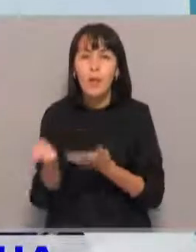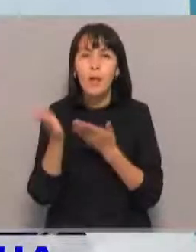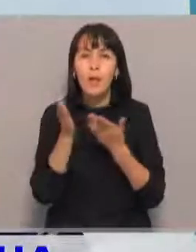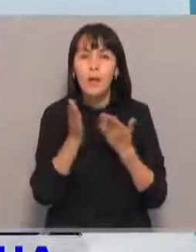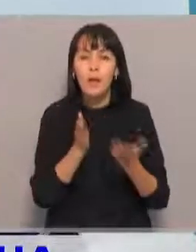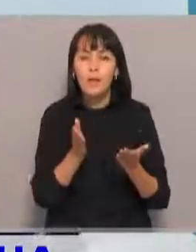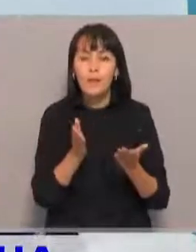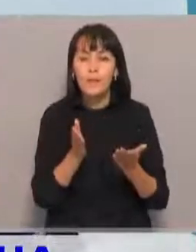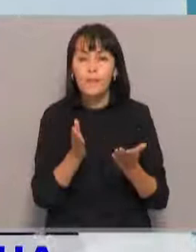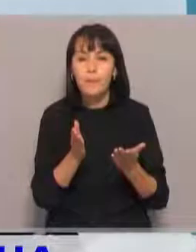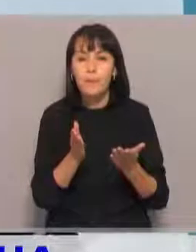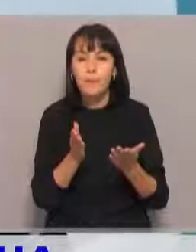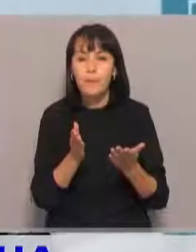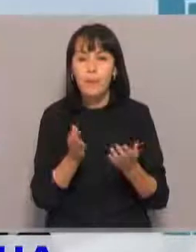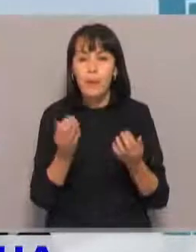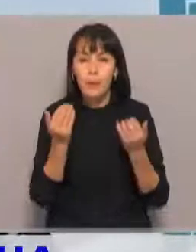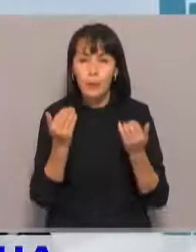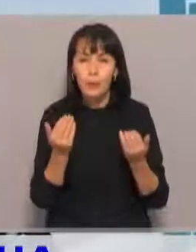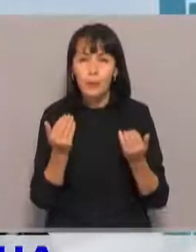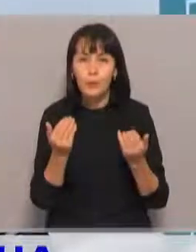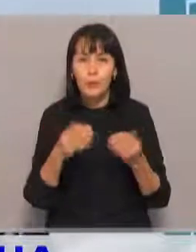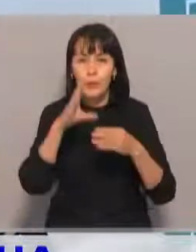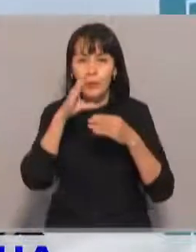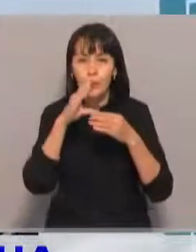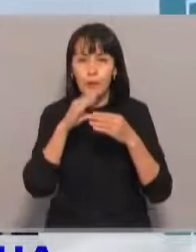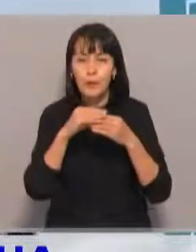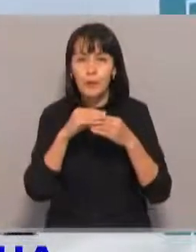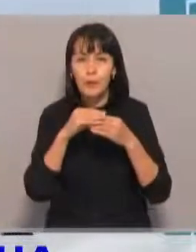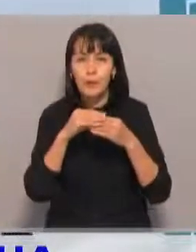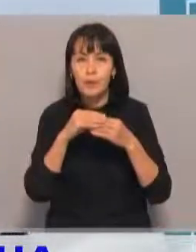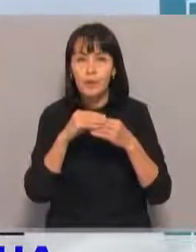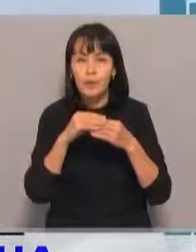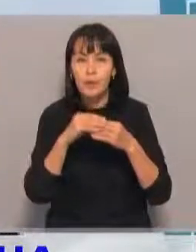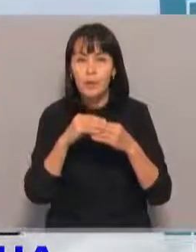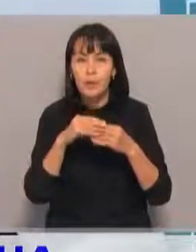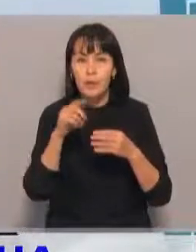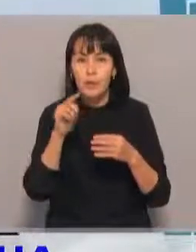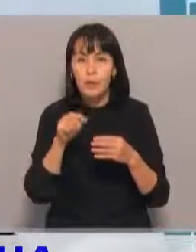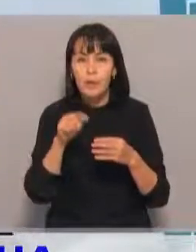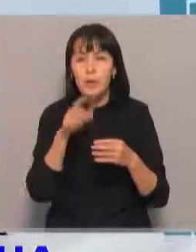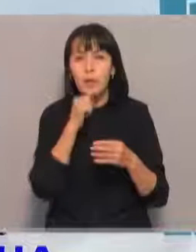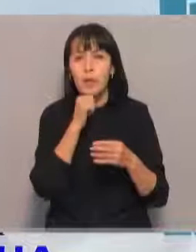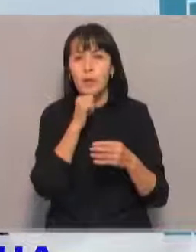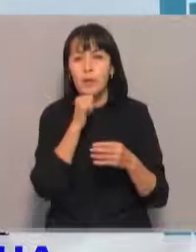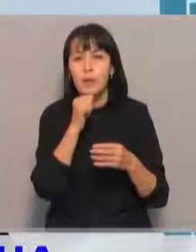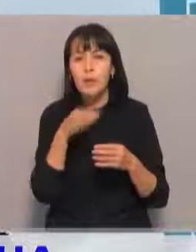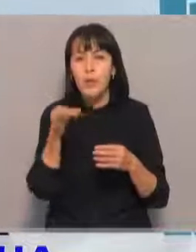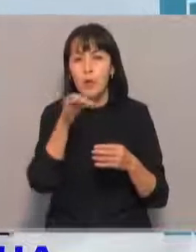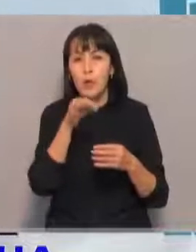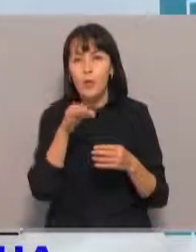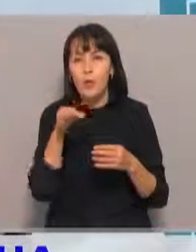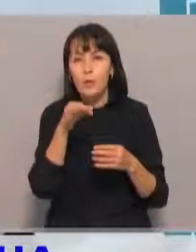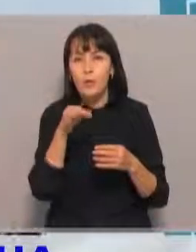салып бұйыртса, мінекей бүгін кешке деп отырмыз енді, жеке соны өзім сол Қостанай қаласы, Қостанай облысында сол